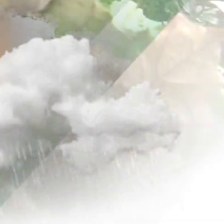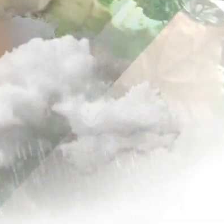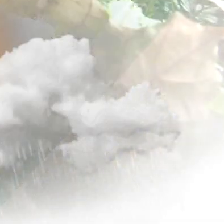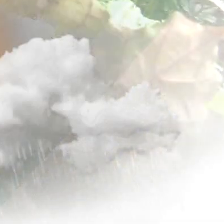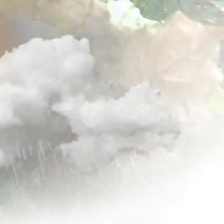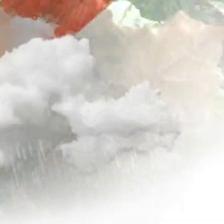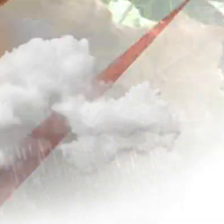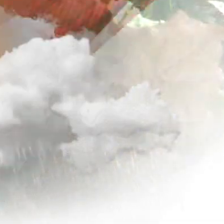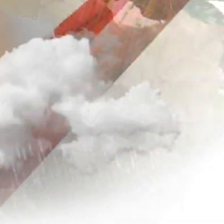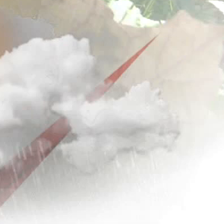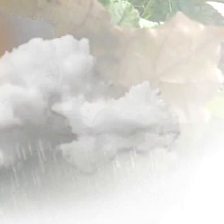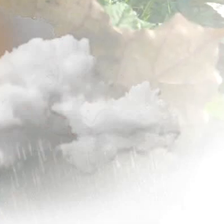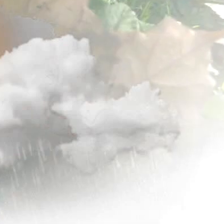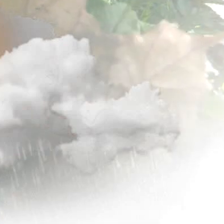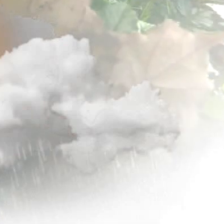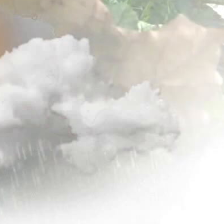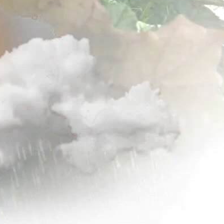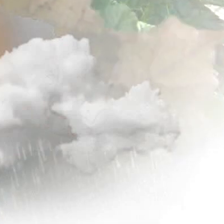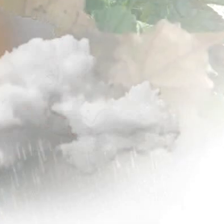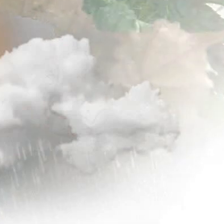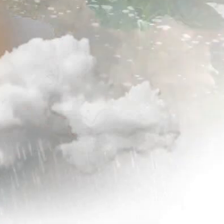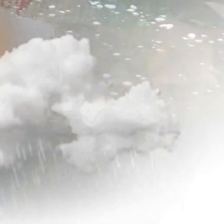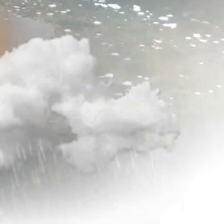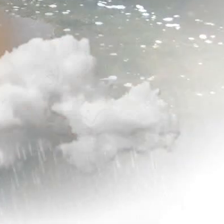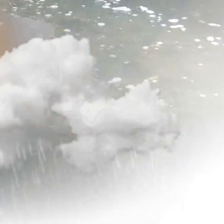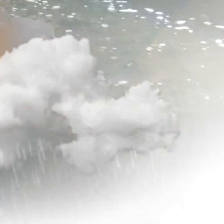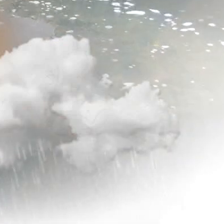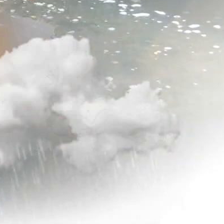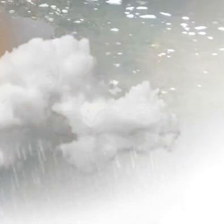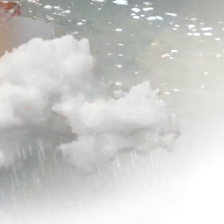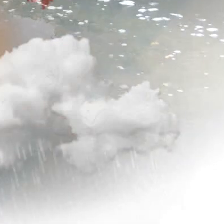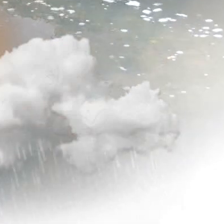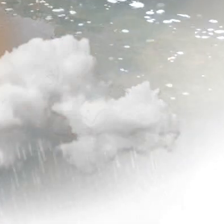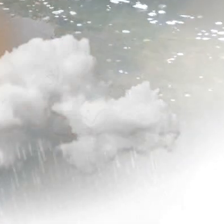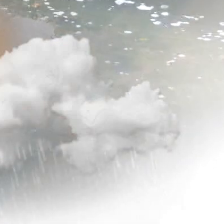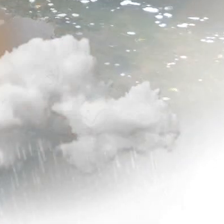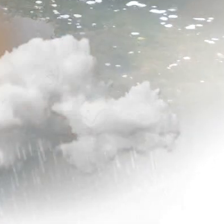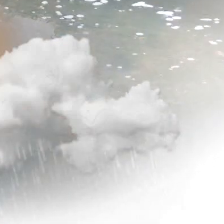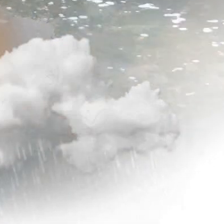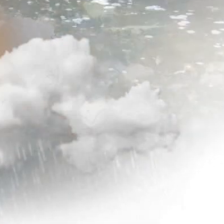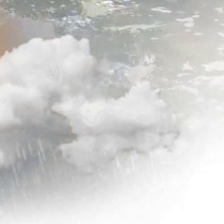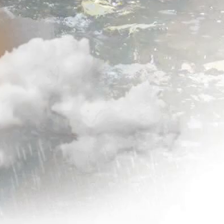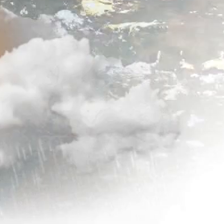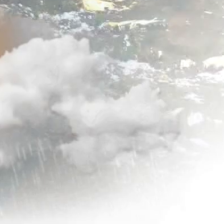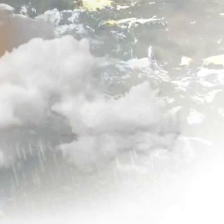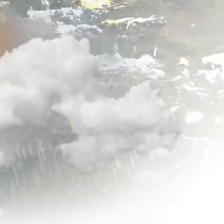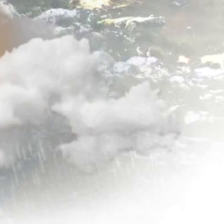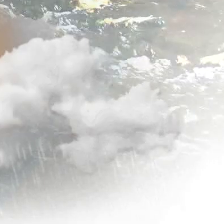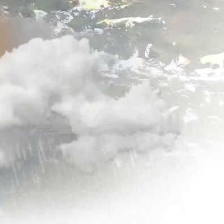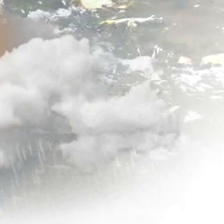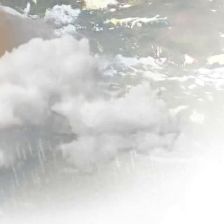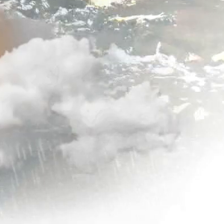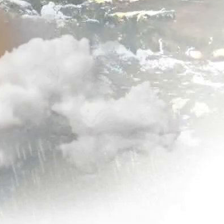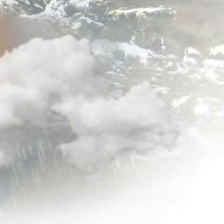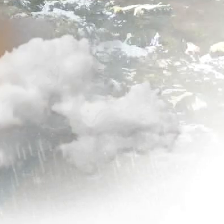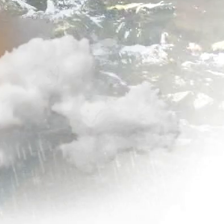секунду. У островцы и Ашмянах, каля 18 градусов тепла раницей до плюс 23 днем и до плюс